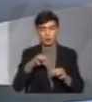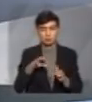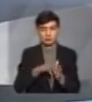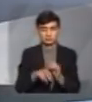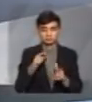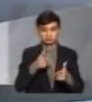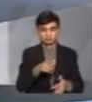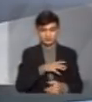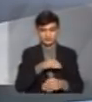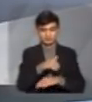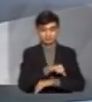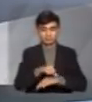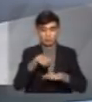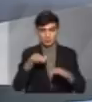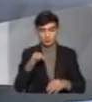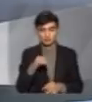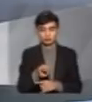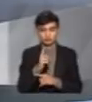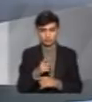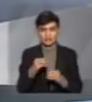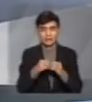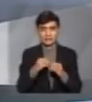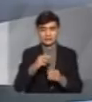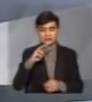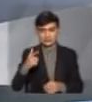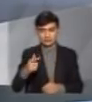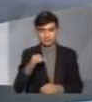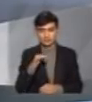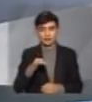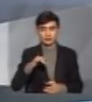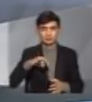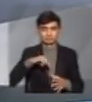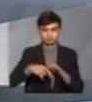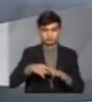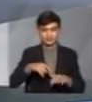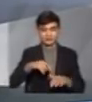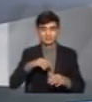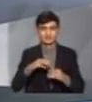қызметкерлері ұсталғандардан 10 келідей шортан, қармақ және мұз оятын құрал